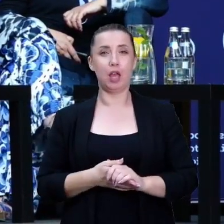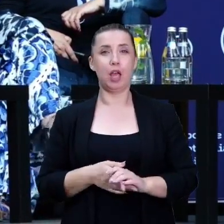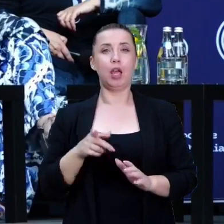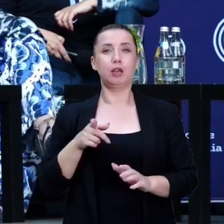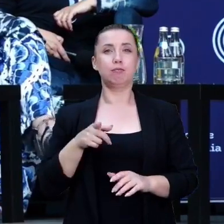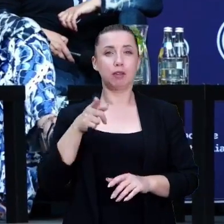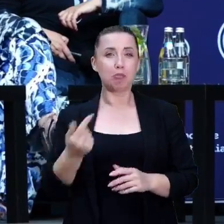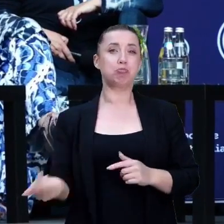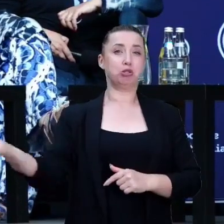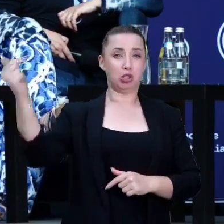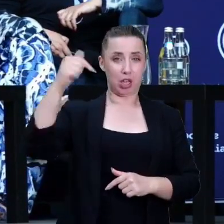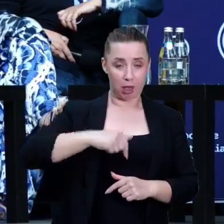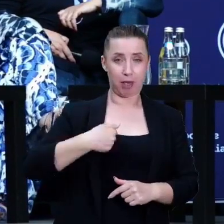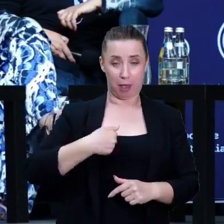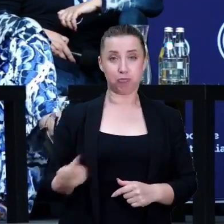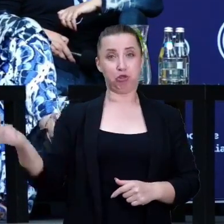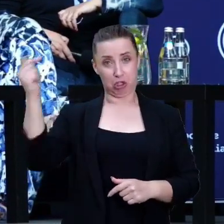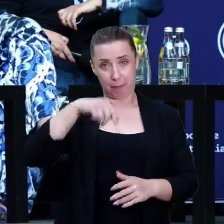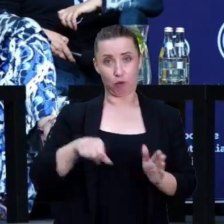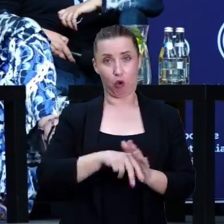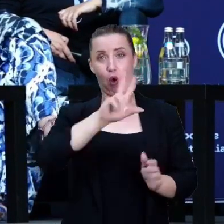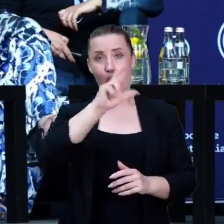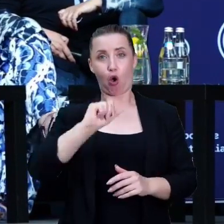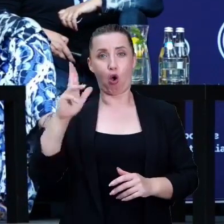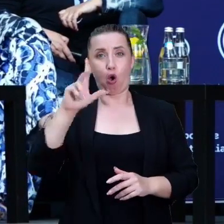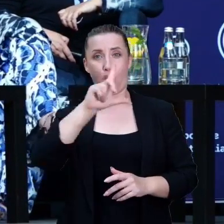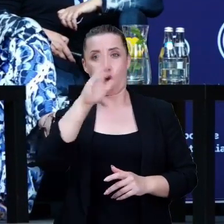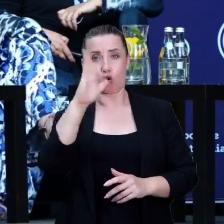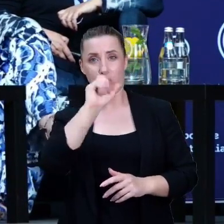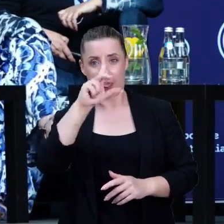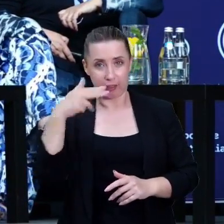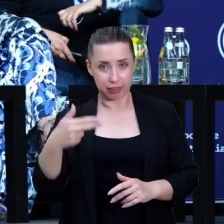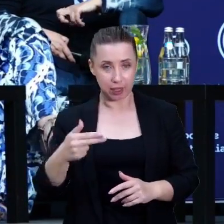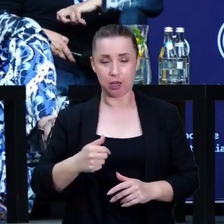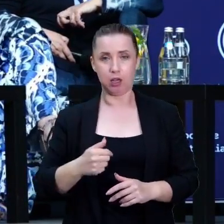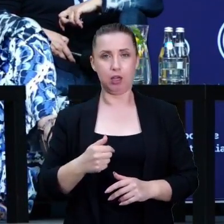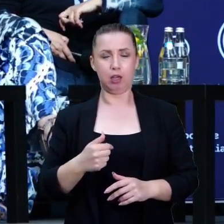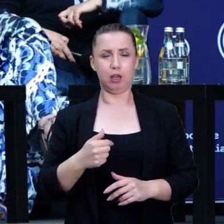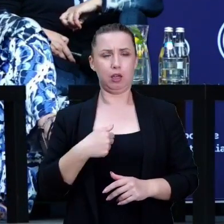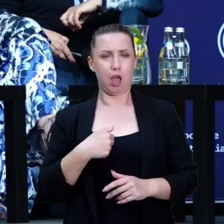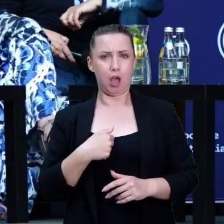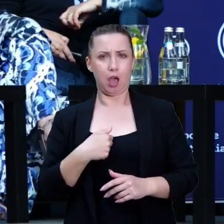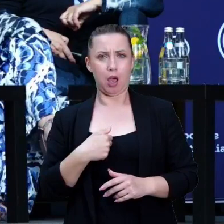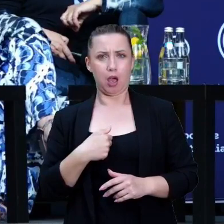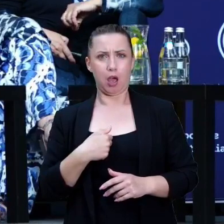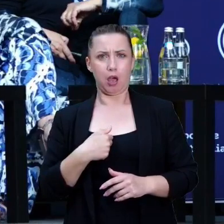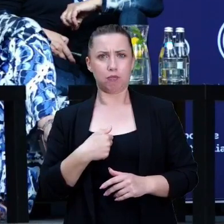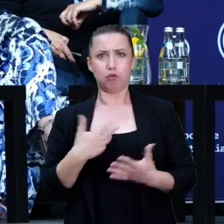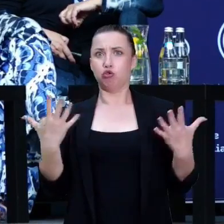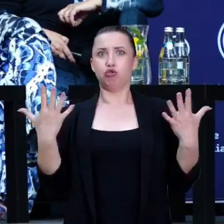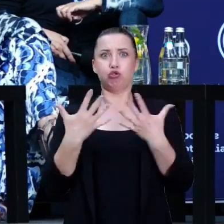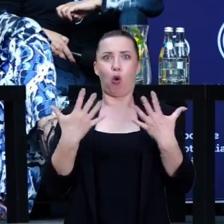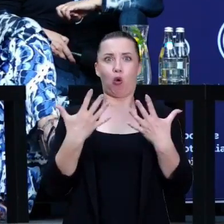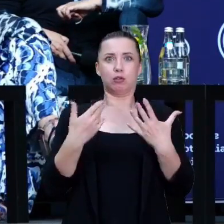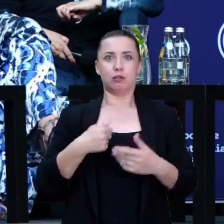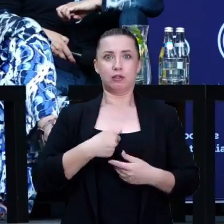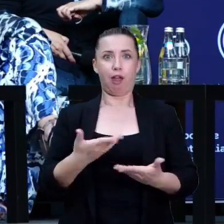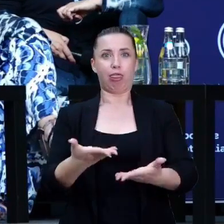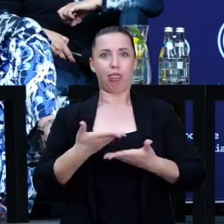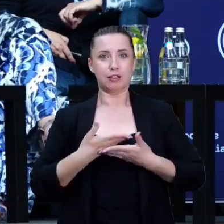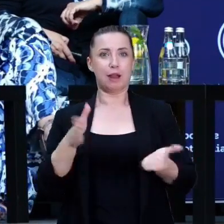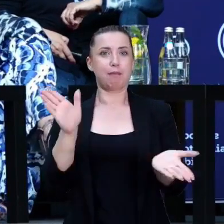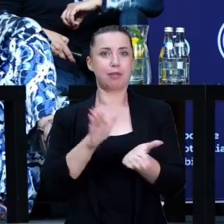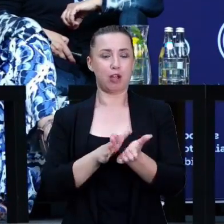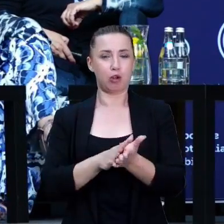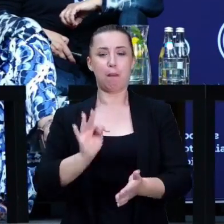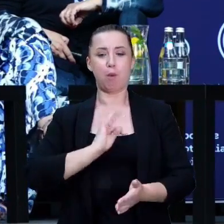tam przyjechałam i okazało się, zupełnie na to nie liczyłam, że że zostałam laureatką tego festiwalu, to znaczy